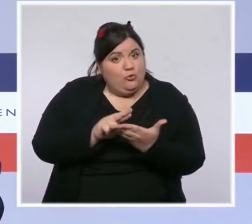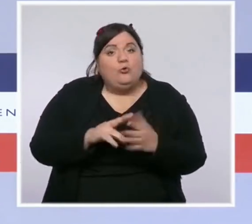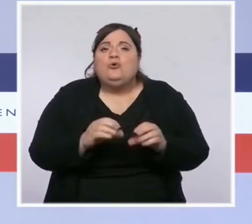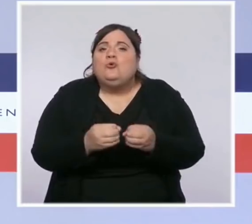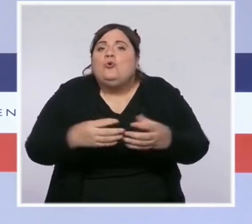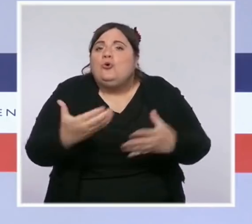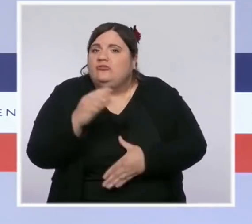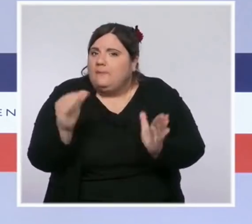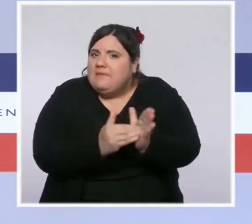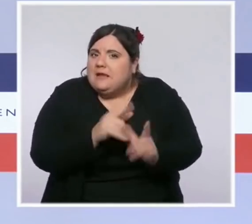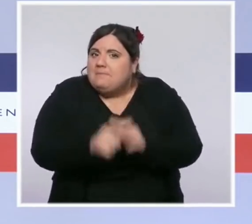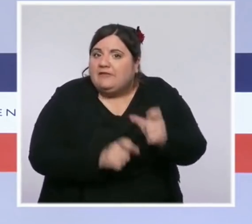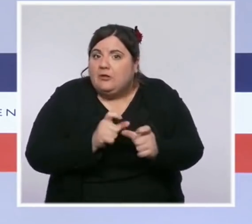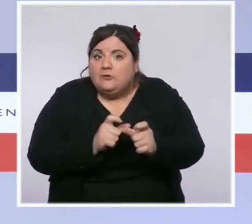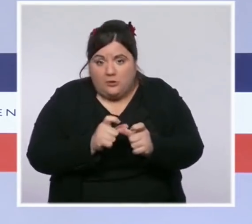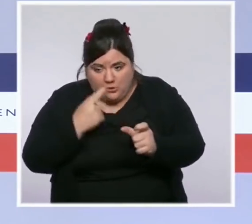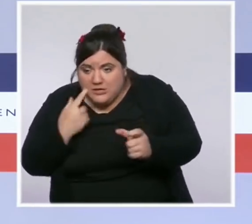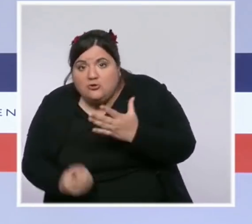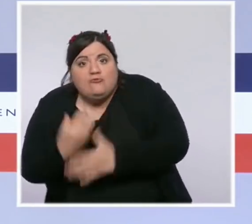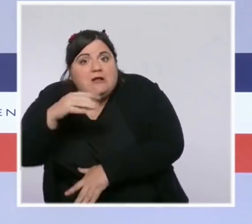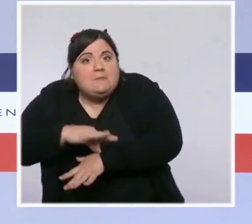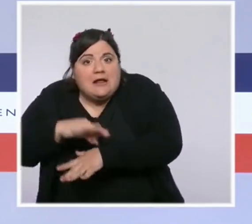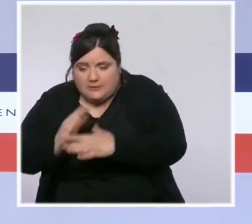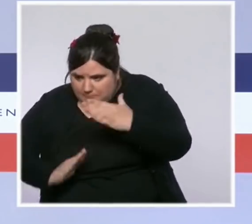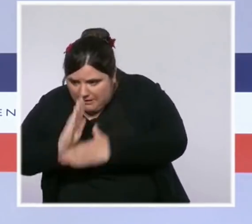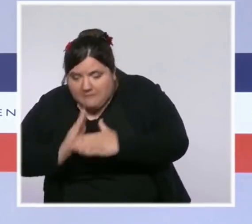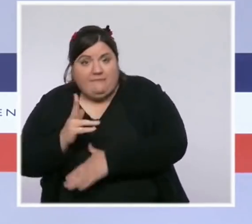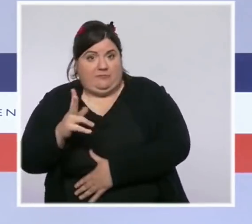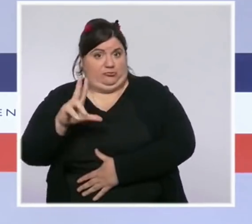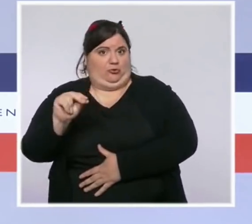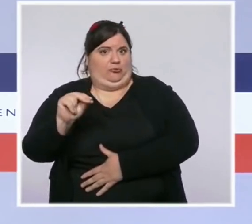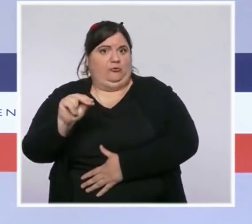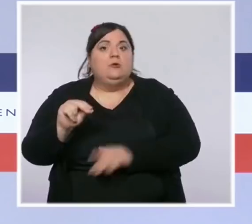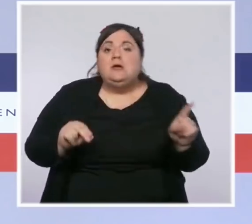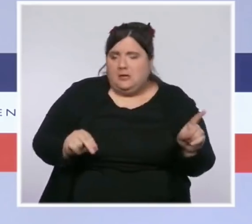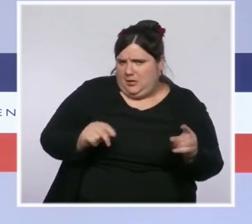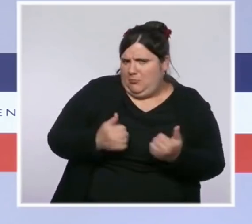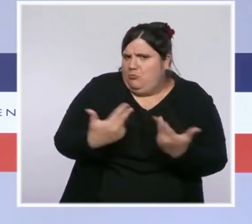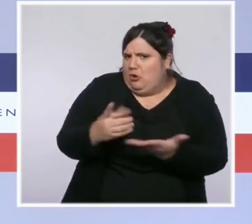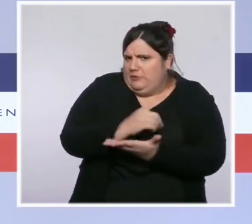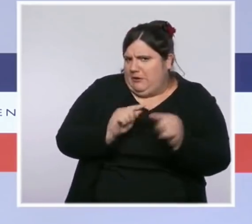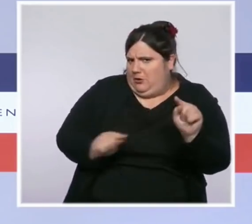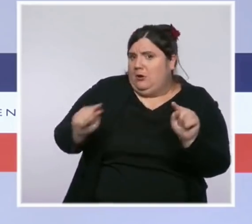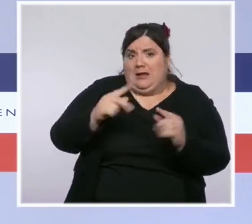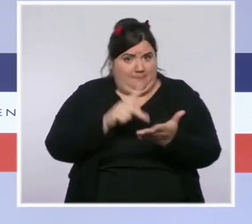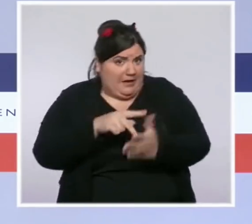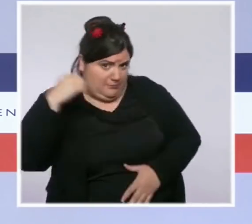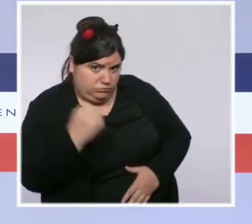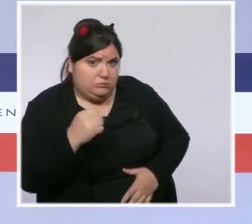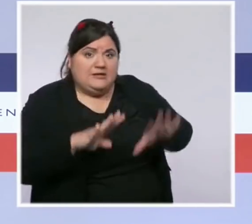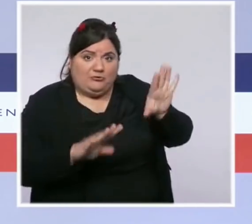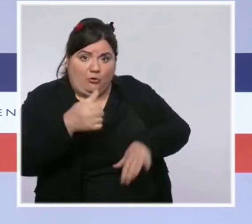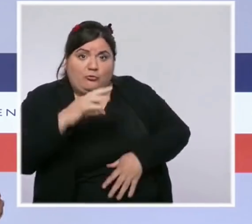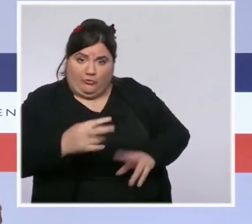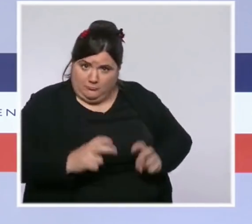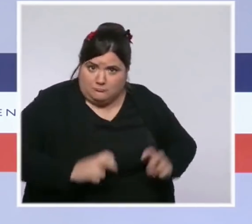présentent une hausse de l'incidence, en particulier à Paris, plus 91% sur une semaine, dans les Yvelines, plus 45%, et